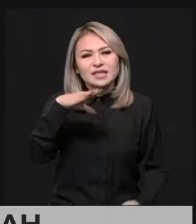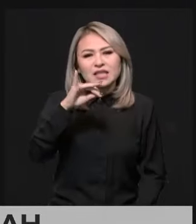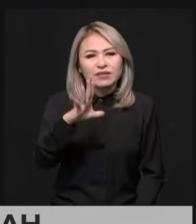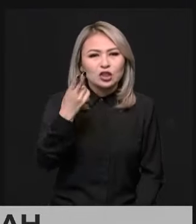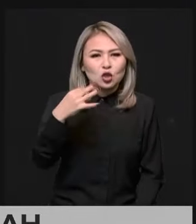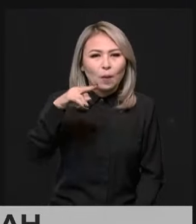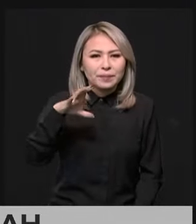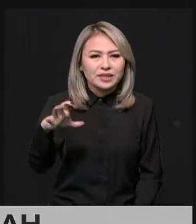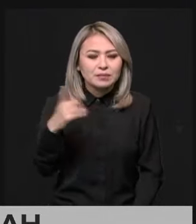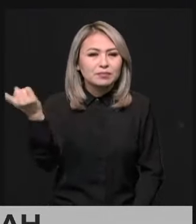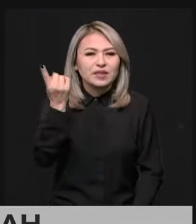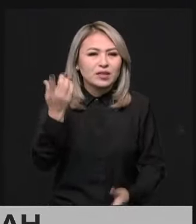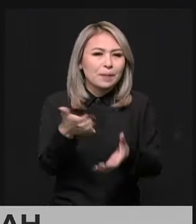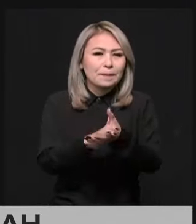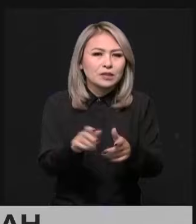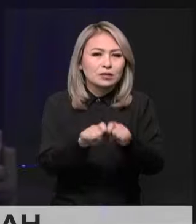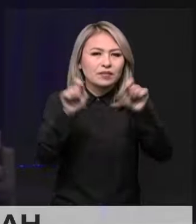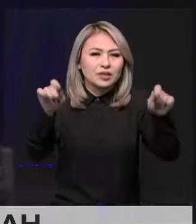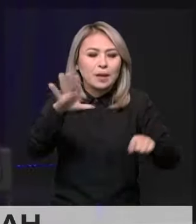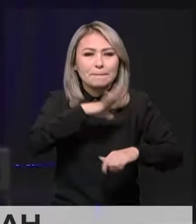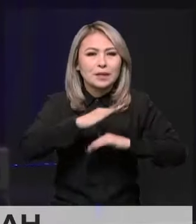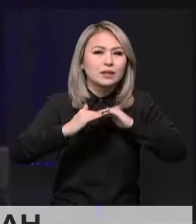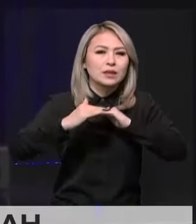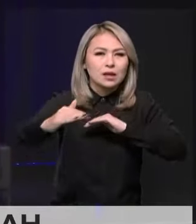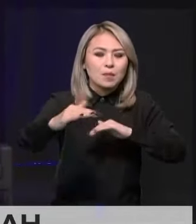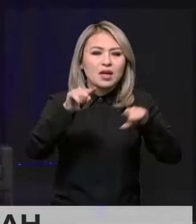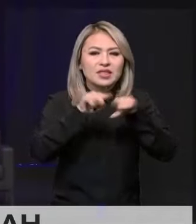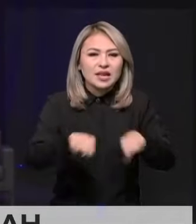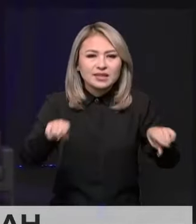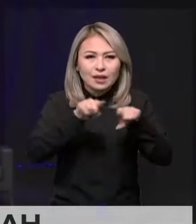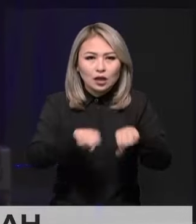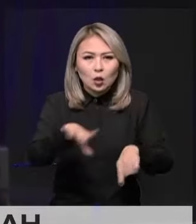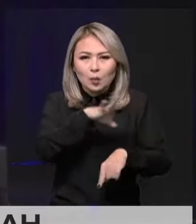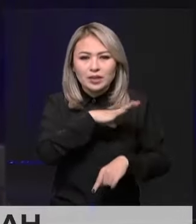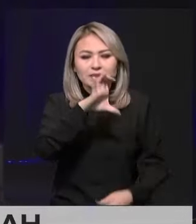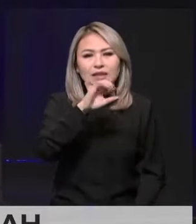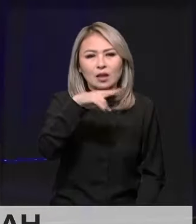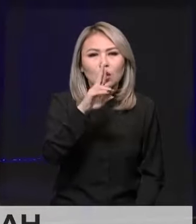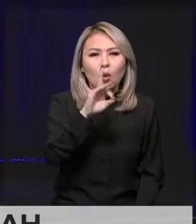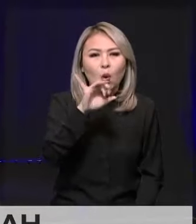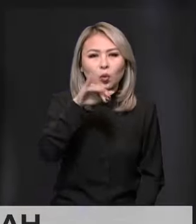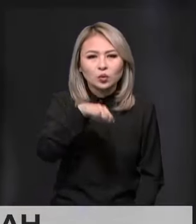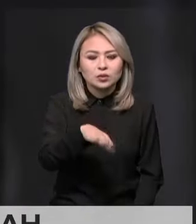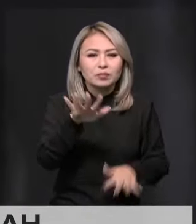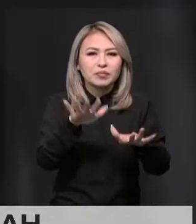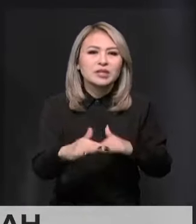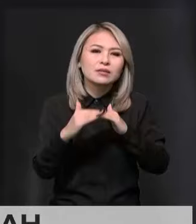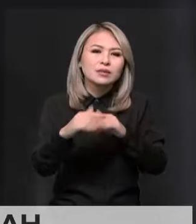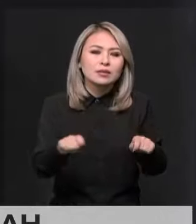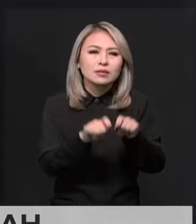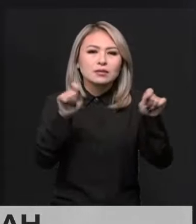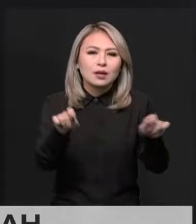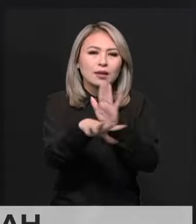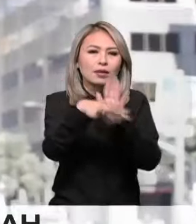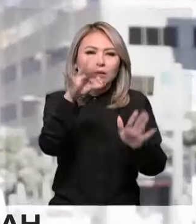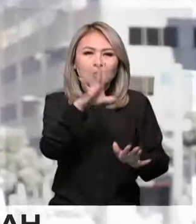алғашқы смартфон таныстырған. Орталық Азияны Кремний алқабында насихаттап жүрген Silk Road Innovation Hub-ы осы алаңды әдейі